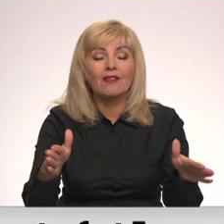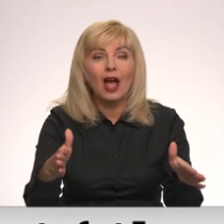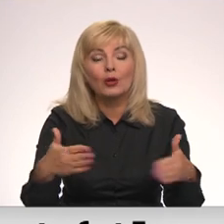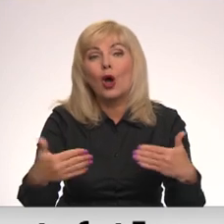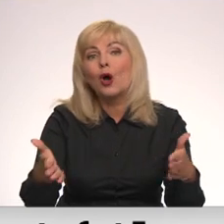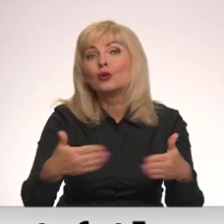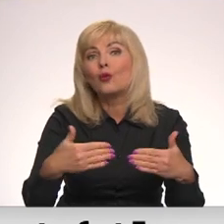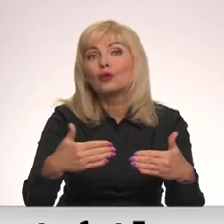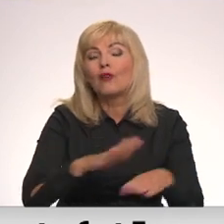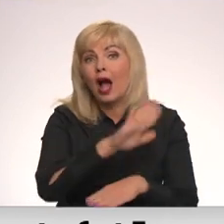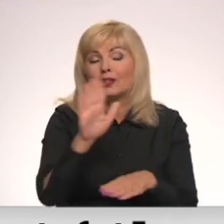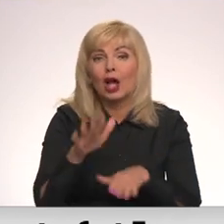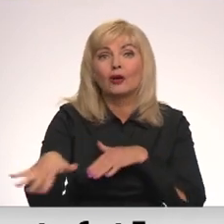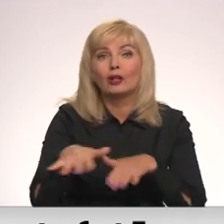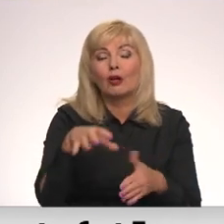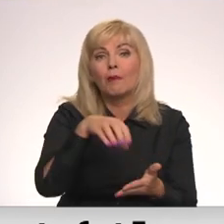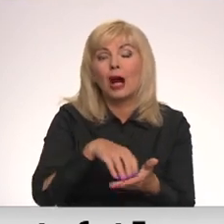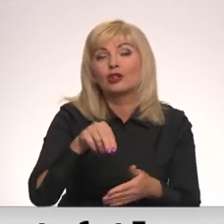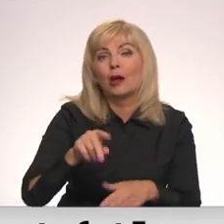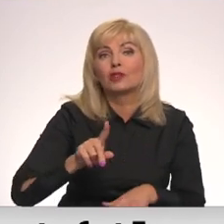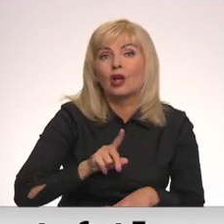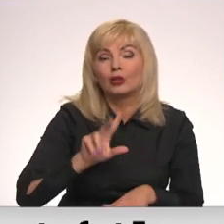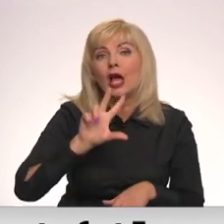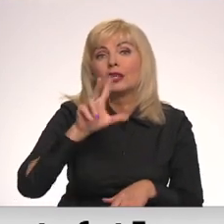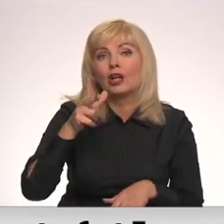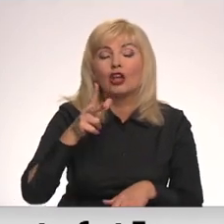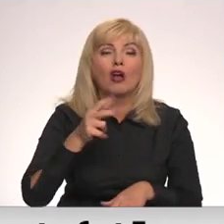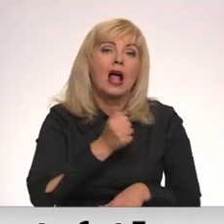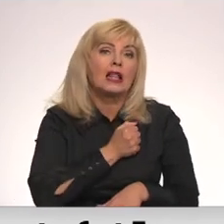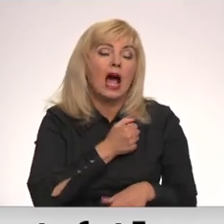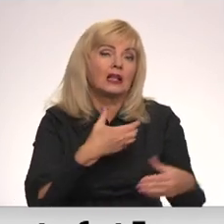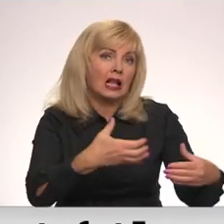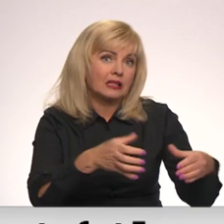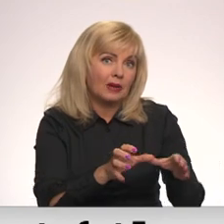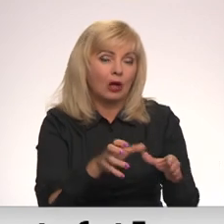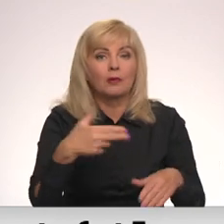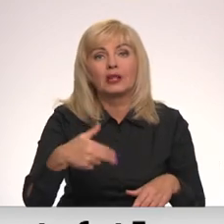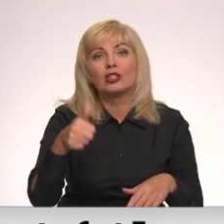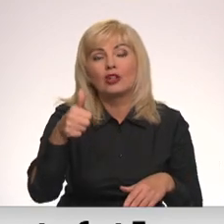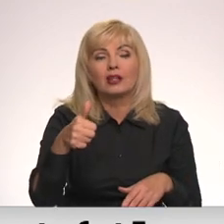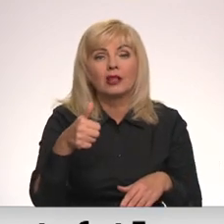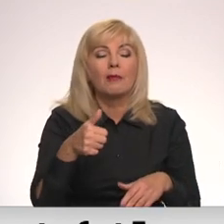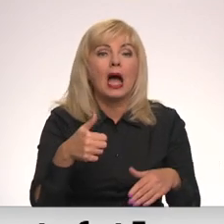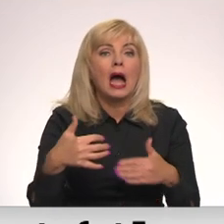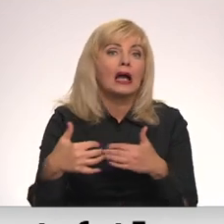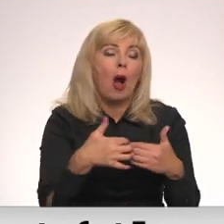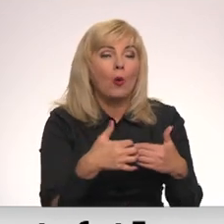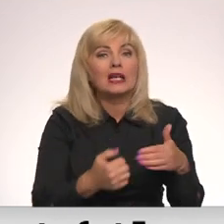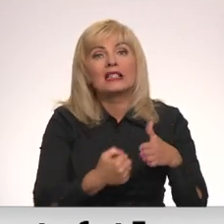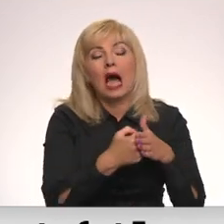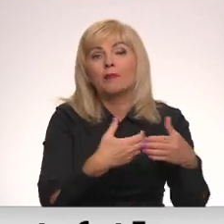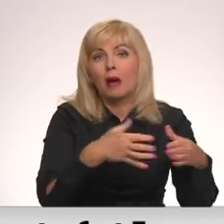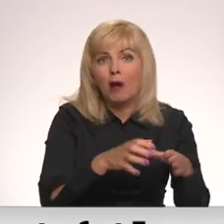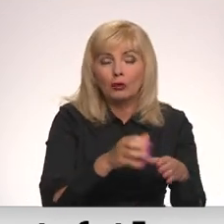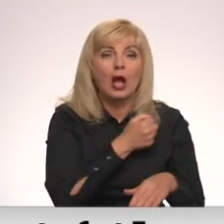laikā, ko rīko šeit bāzētais zemesardzes 3. Latgales brigādes 36. Kaujas atbalsta bataljons. Pēc